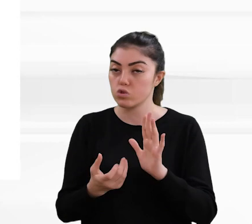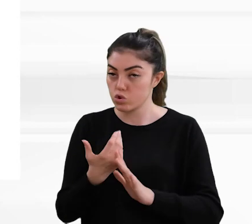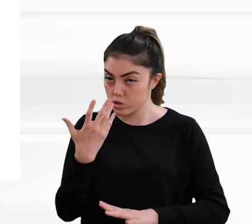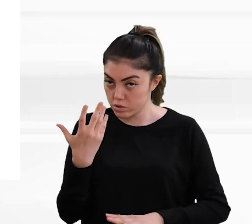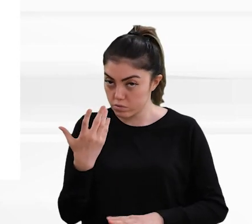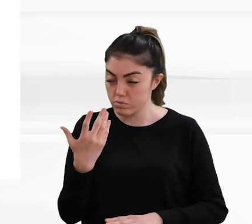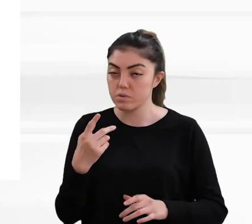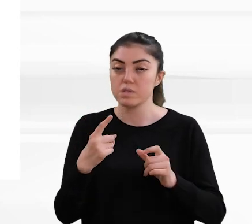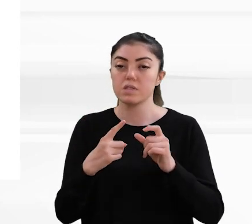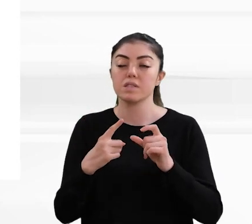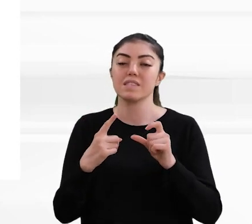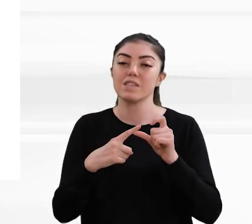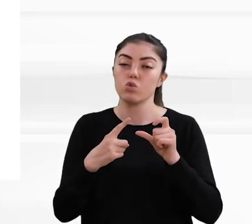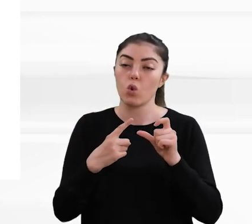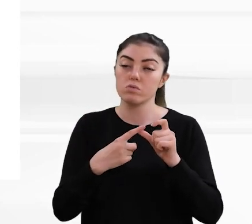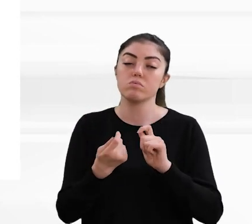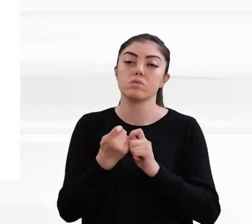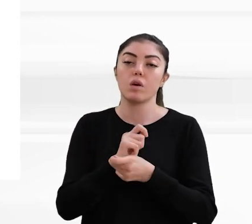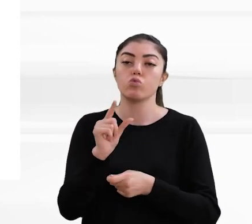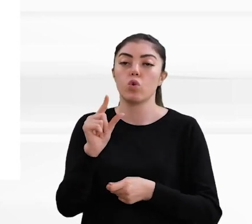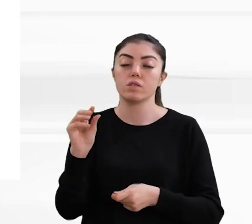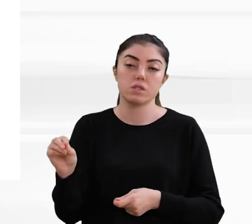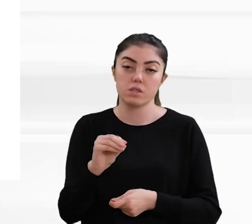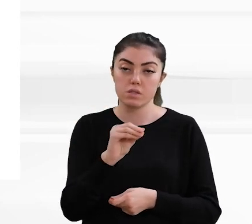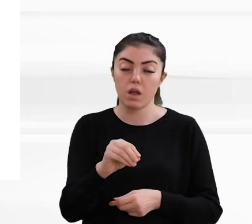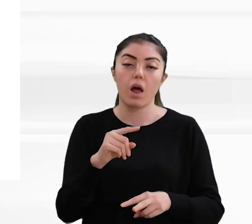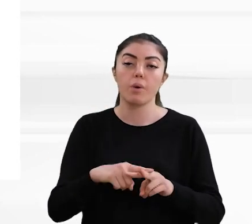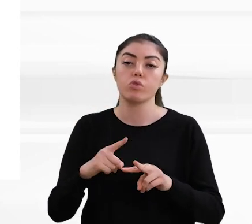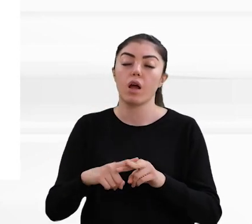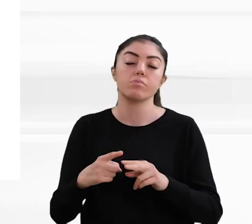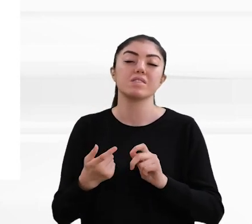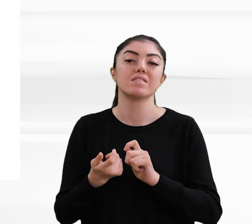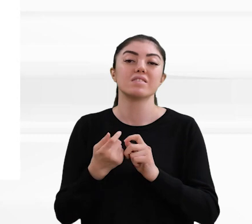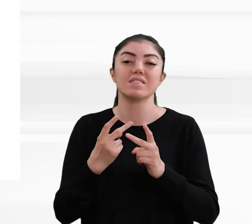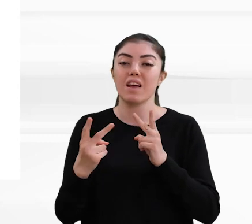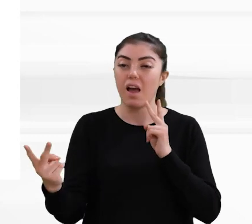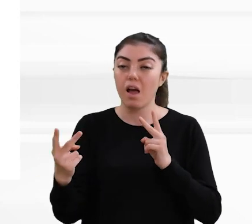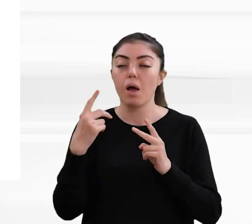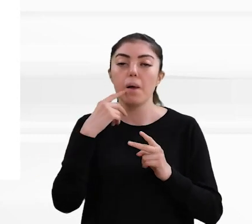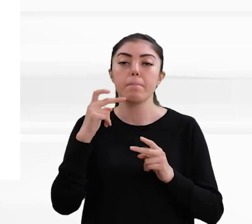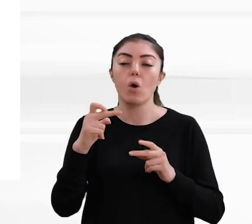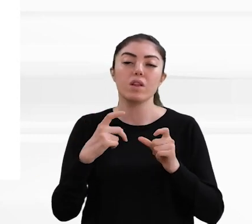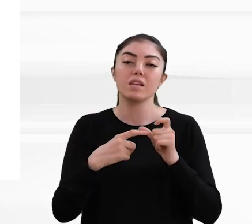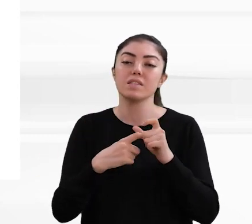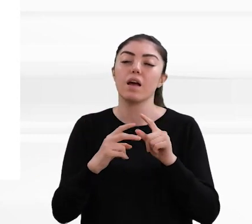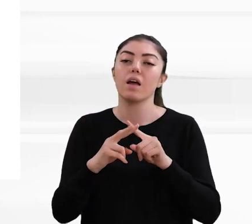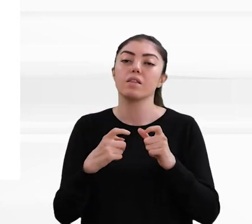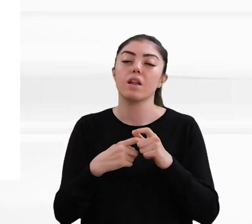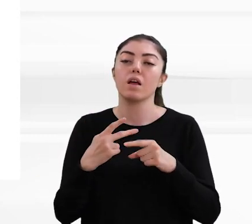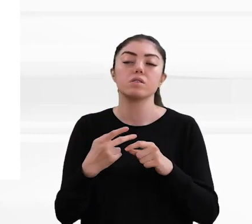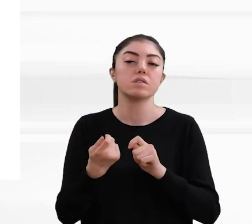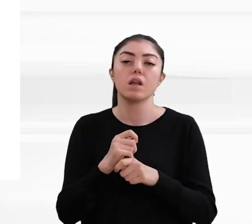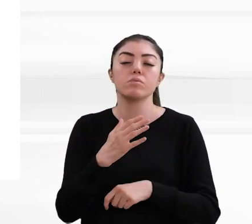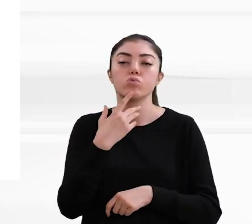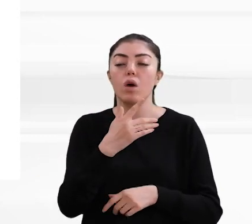size görüyorsunuz sitozin yani Burası yol gelmiş ama aminoasit Dizimde herhangi bir protein sentezi değişiklik olmamış